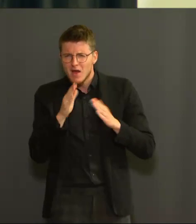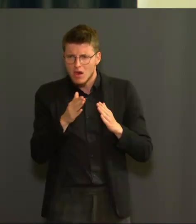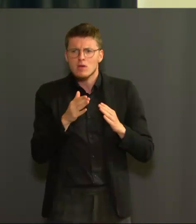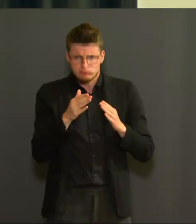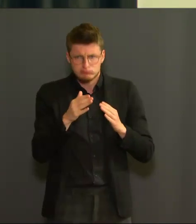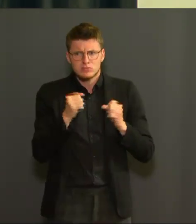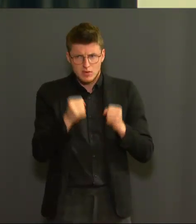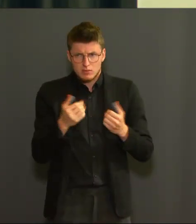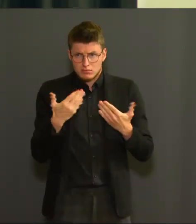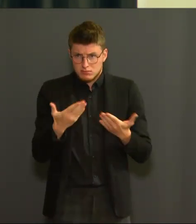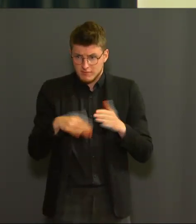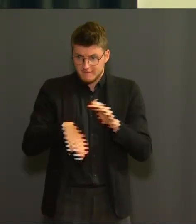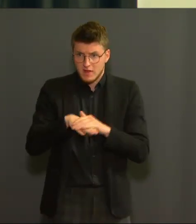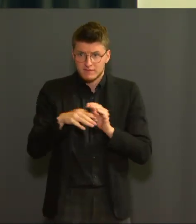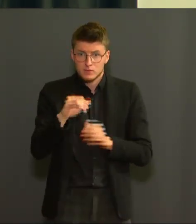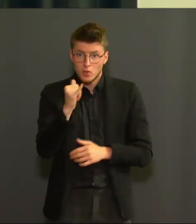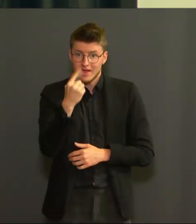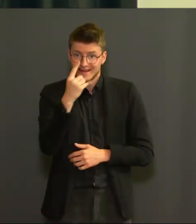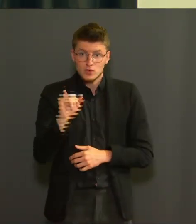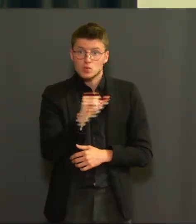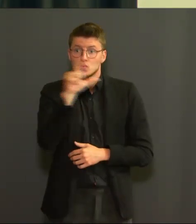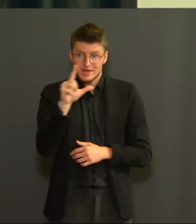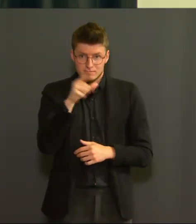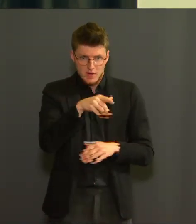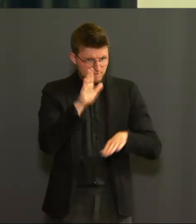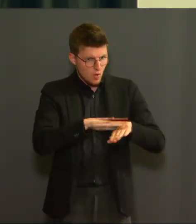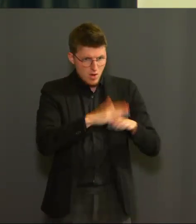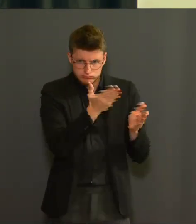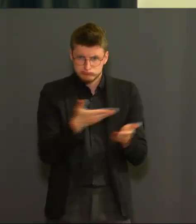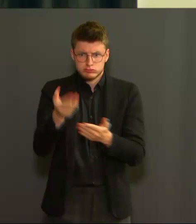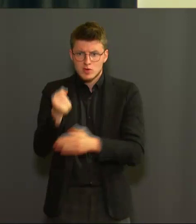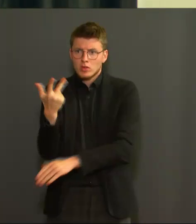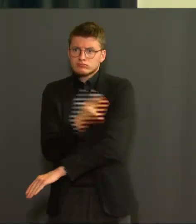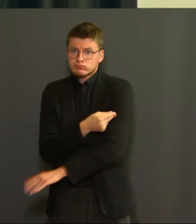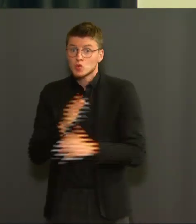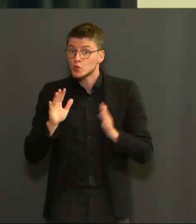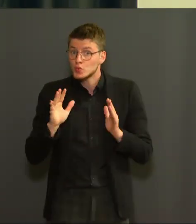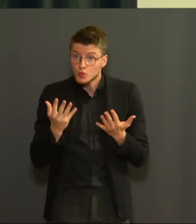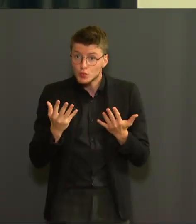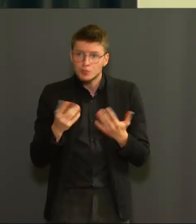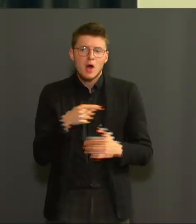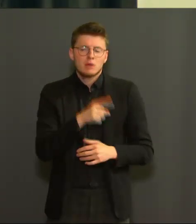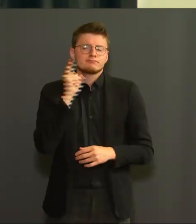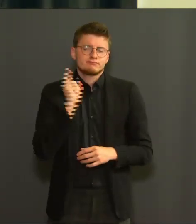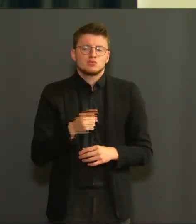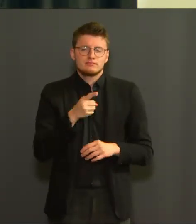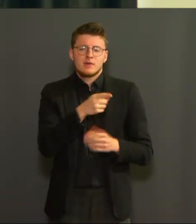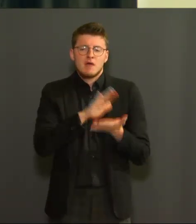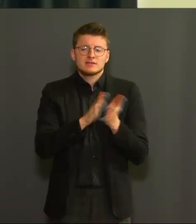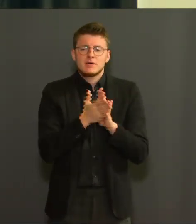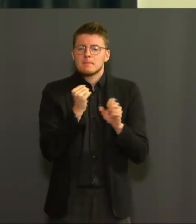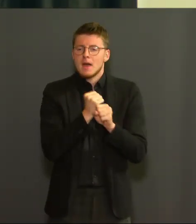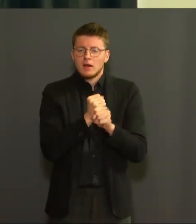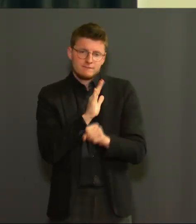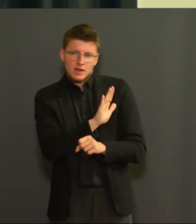ingeënt. Het volstaat dat ze een afspraak maken bij hun behandelende arts. Verder moeten we